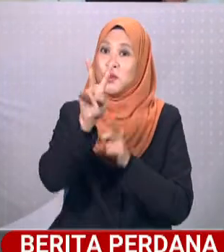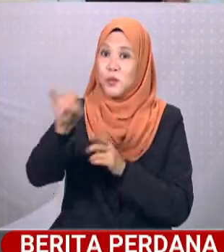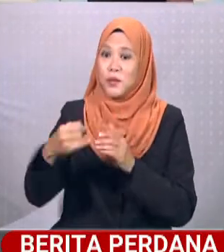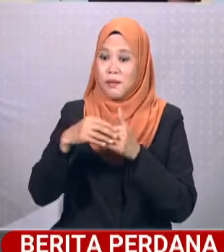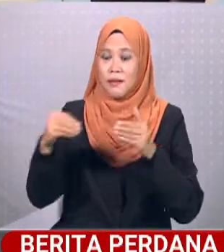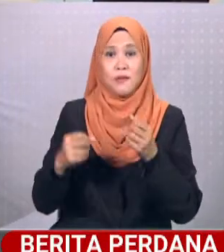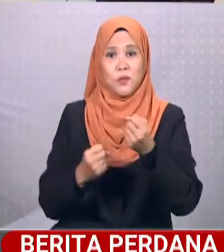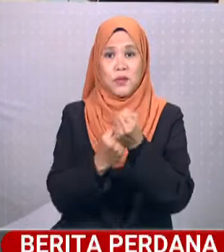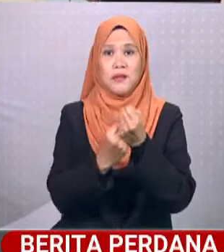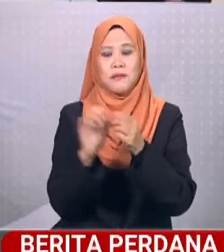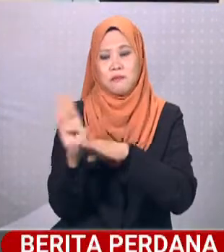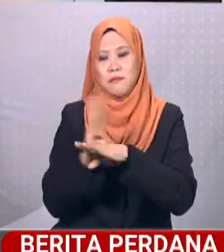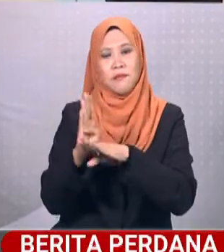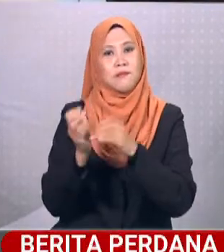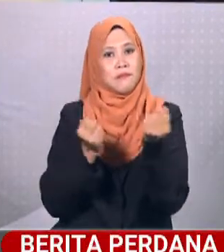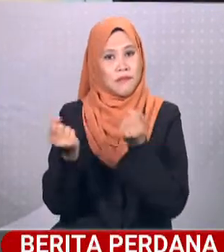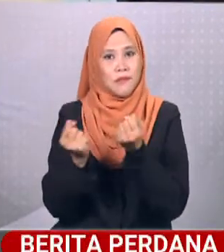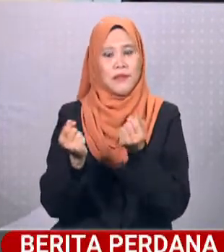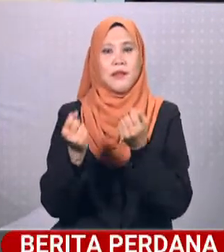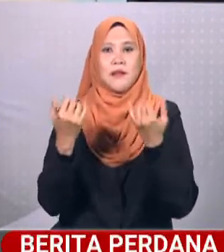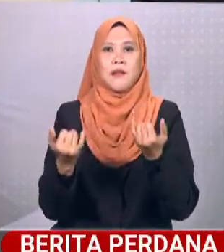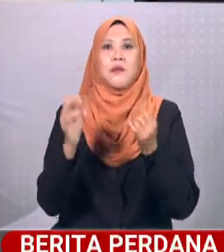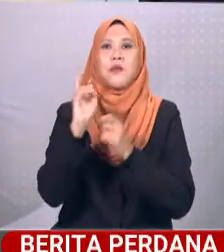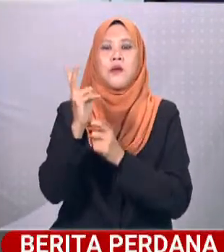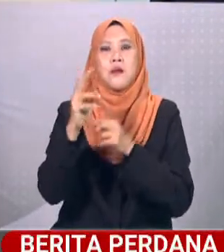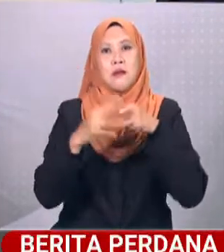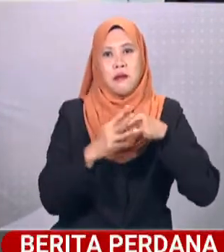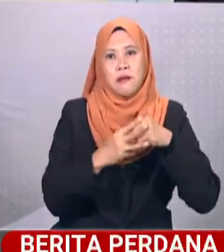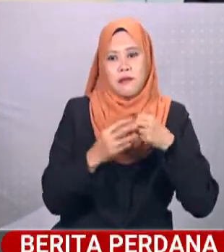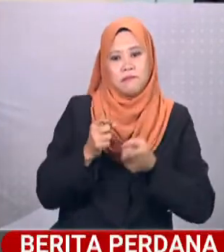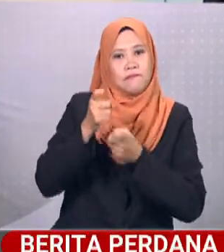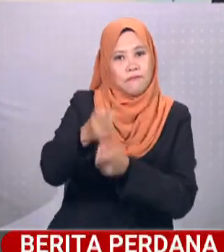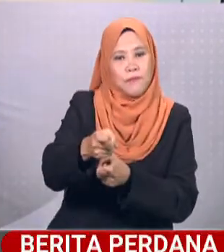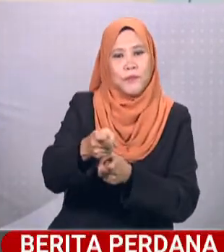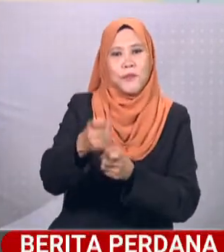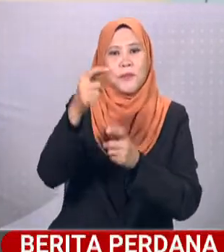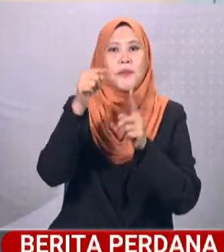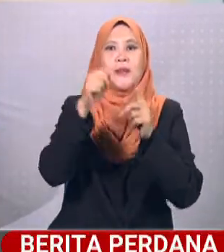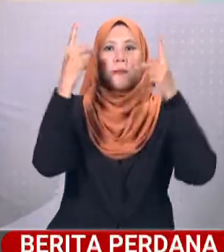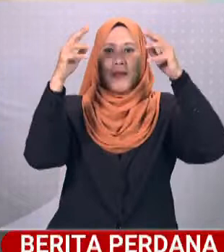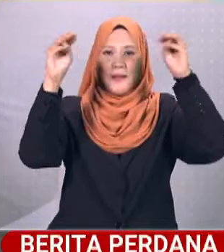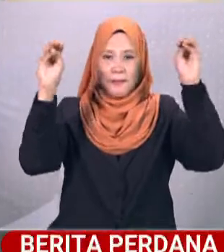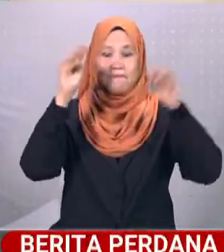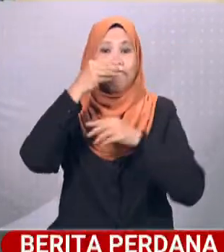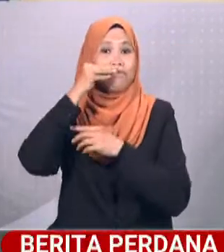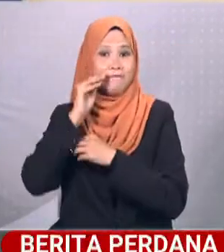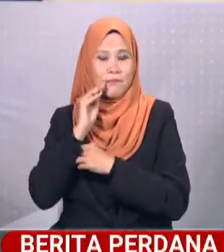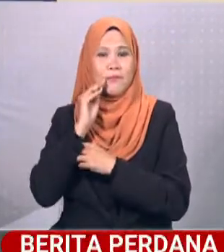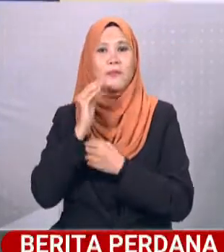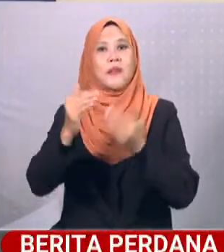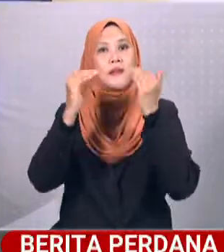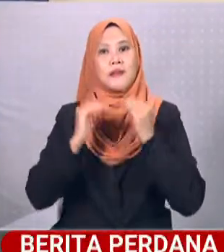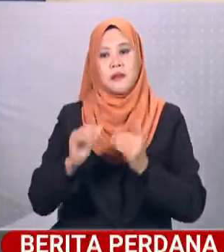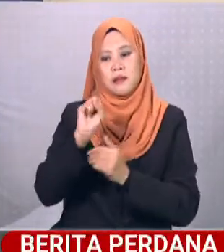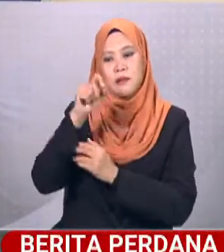RM2 juta sumbangan perusahaan automobil kedua Sdn Bhd Perdua disampaikan kepada Perdana Menteri Tan Sri Muhyiddin Yassin. Manakala